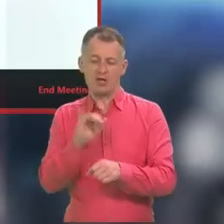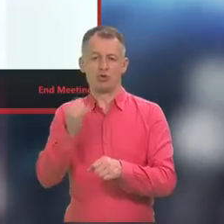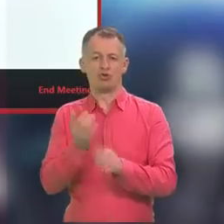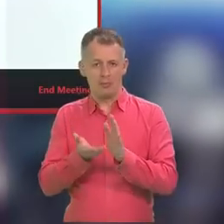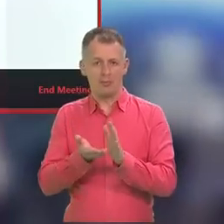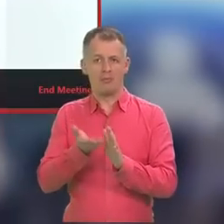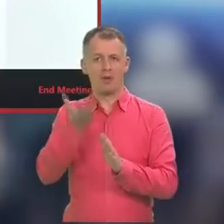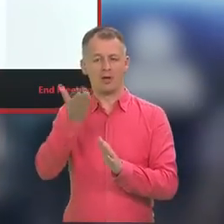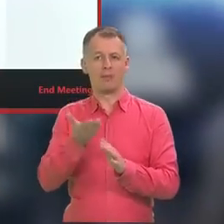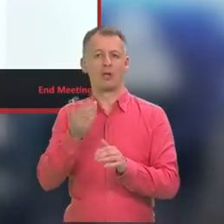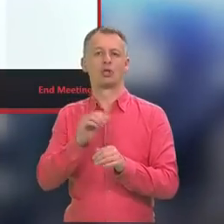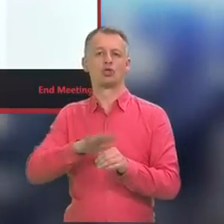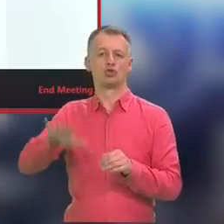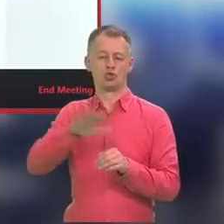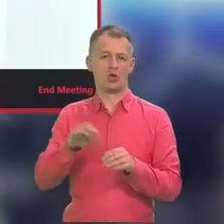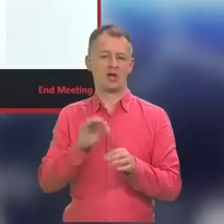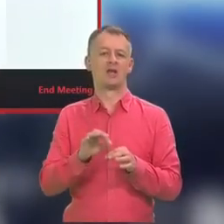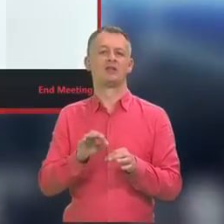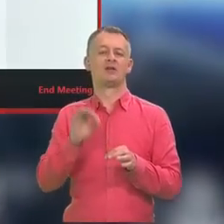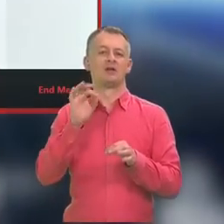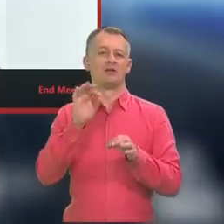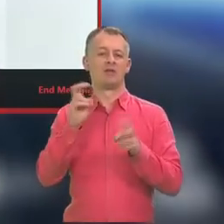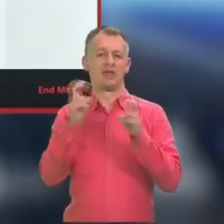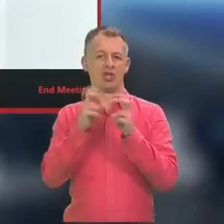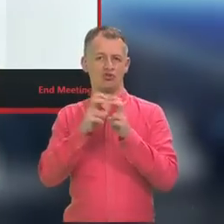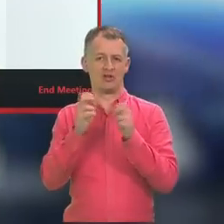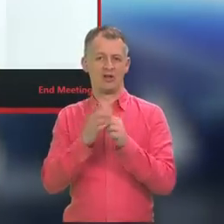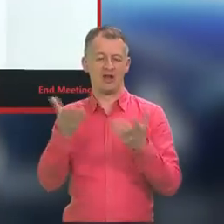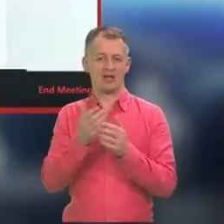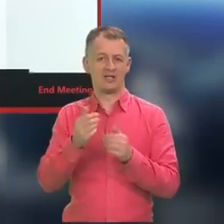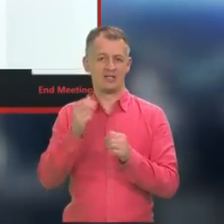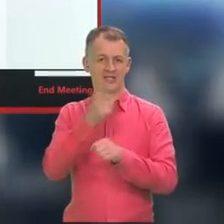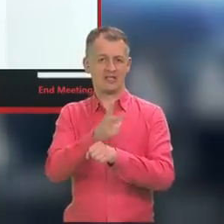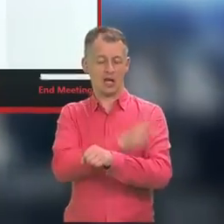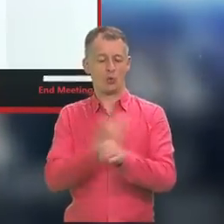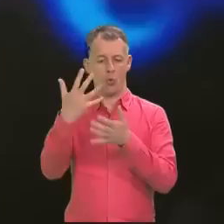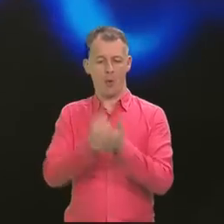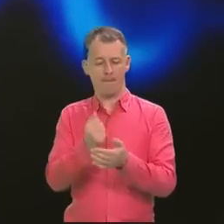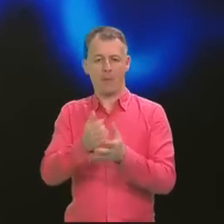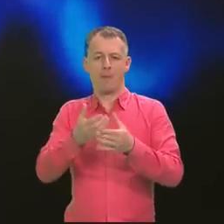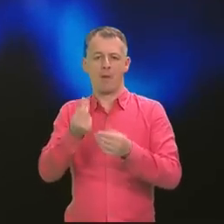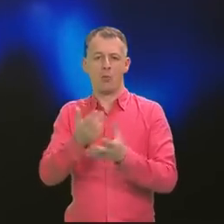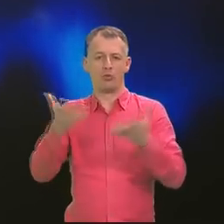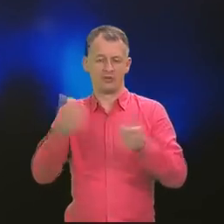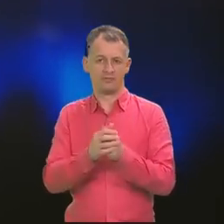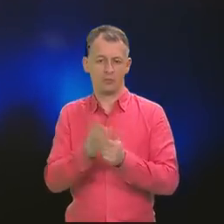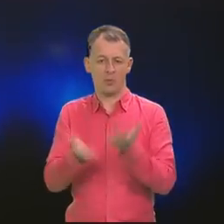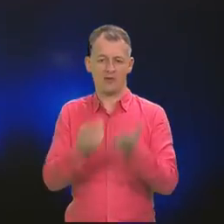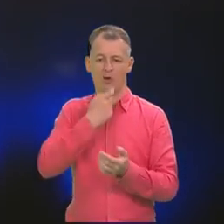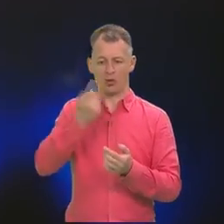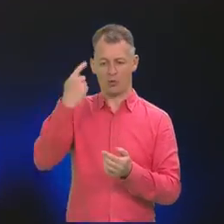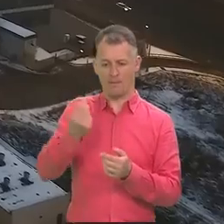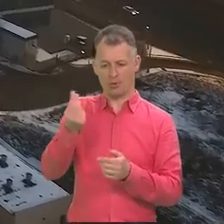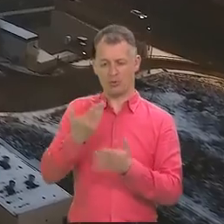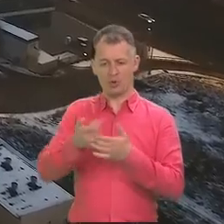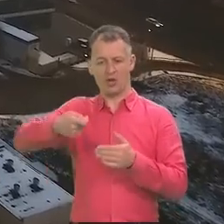energie, care este dominat de stat și din care statul încasa direct și indirect o sumedenie de bani. Față de anul trecut, prețurile pentru gaze